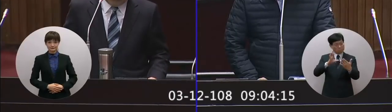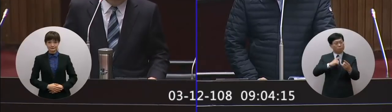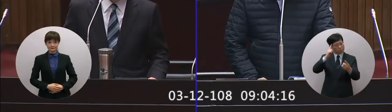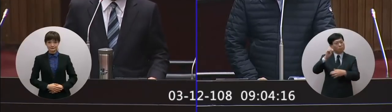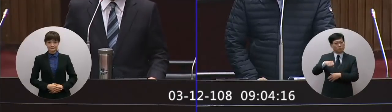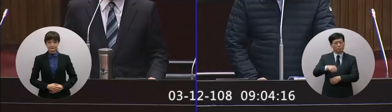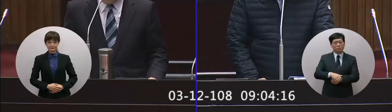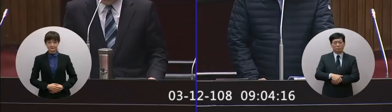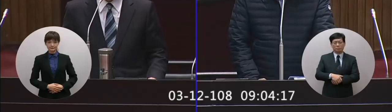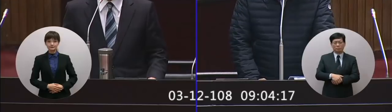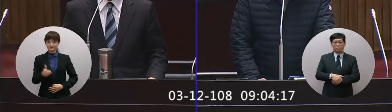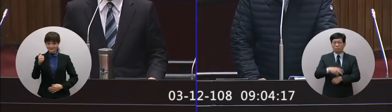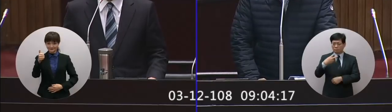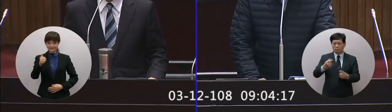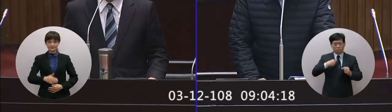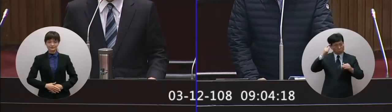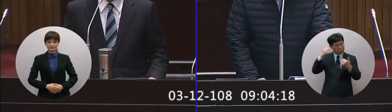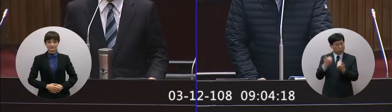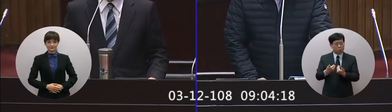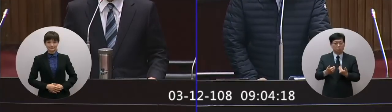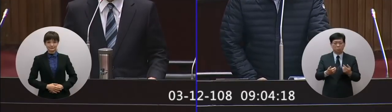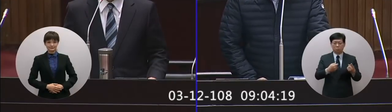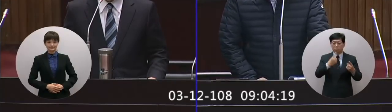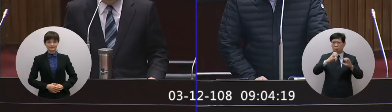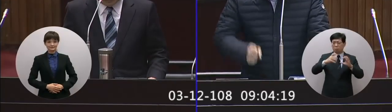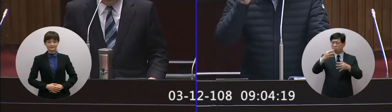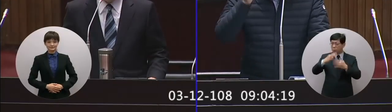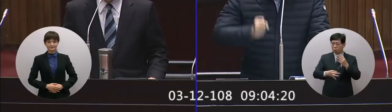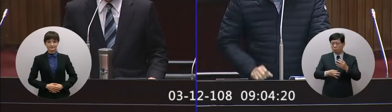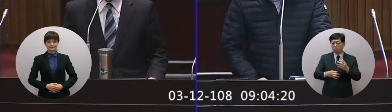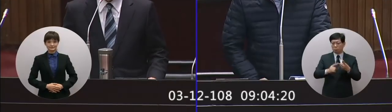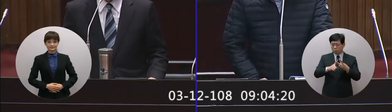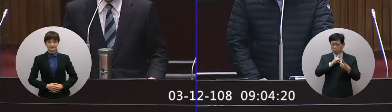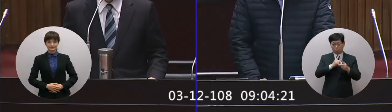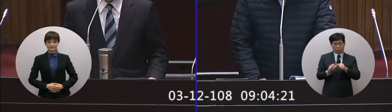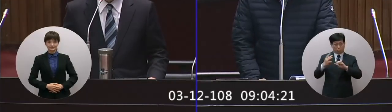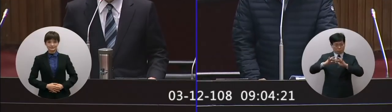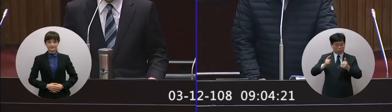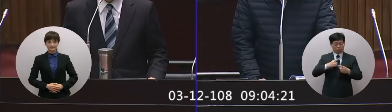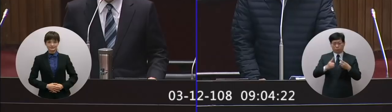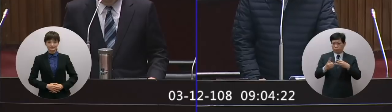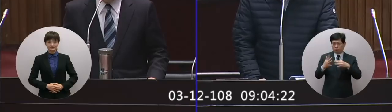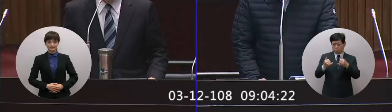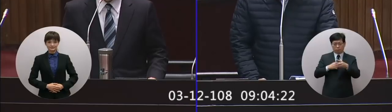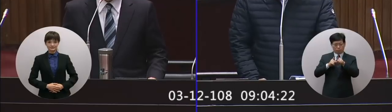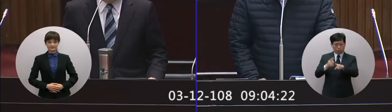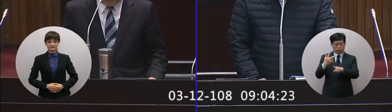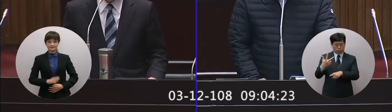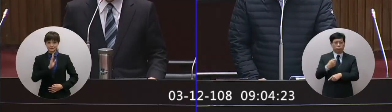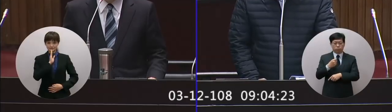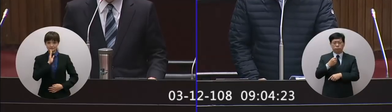赞成，我也强烈反对一国两制，坚持中华民国的自由民主。但